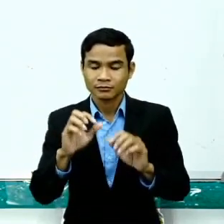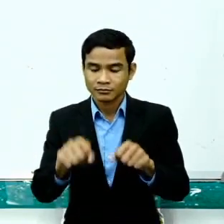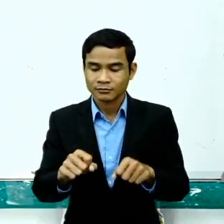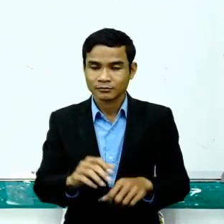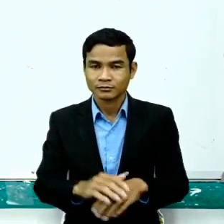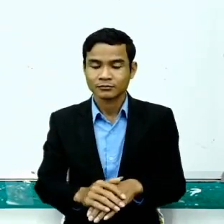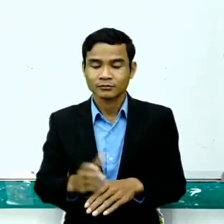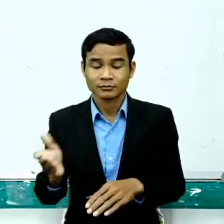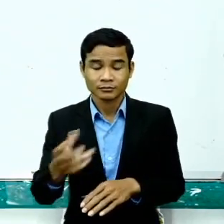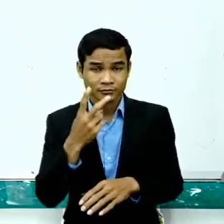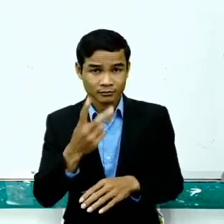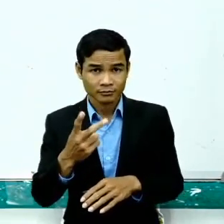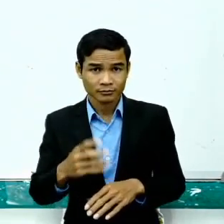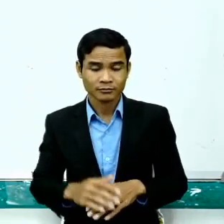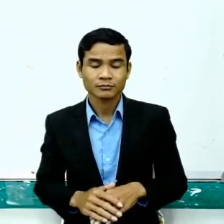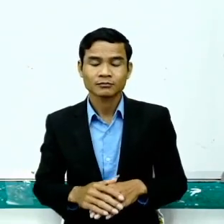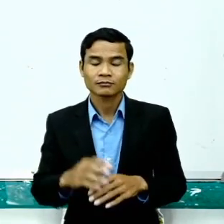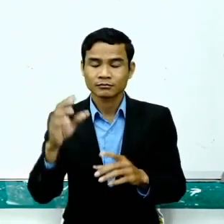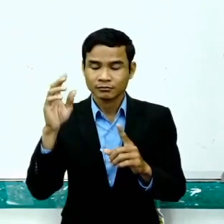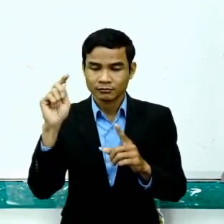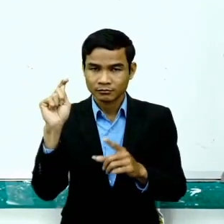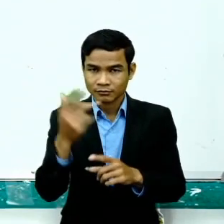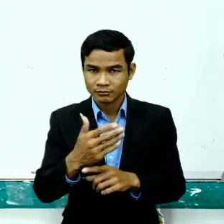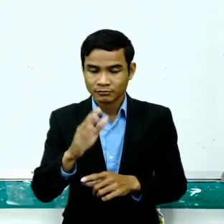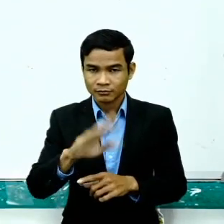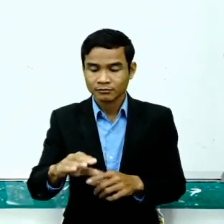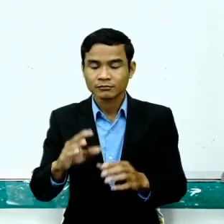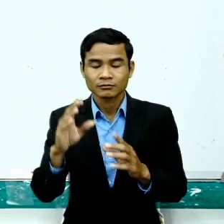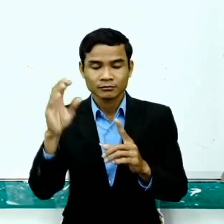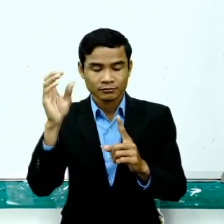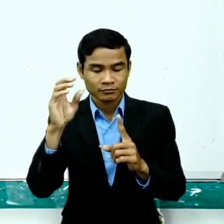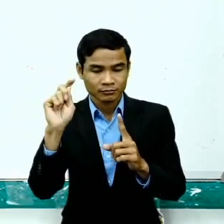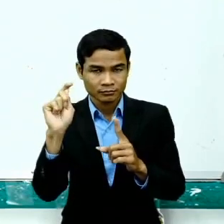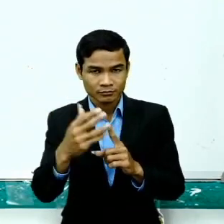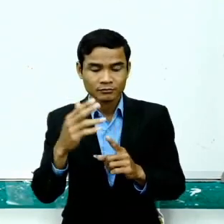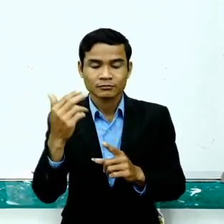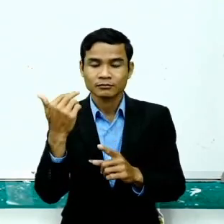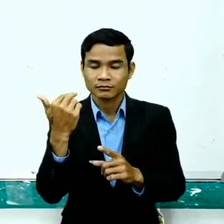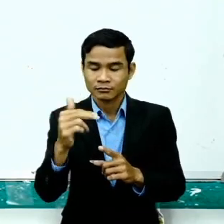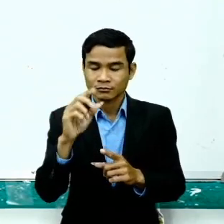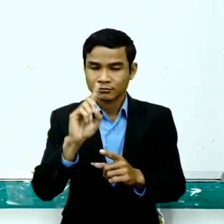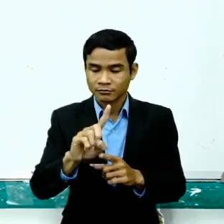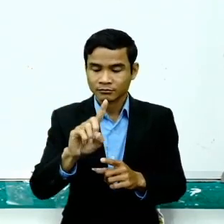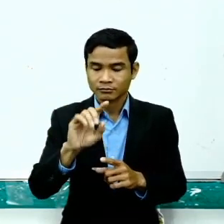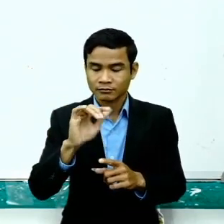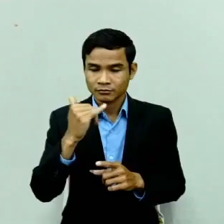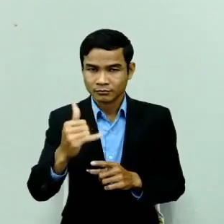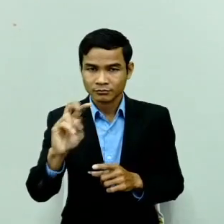con mờ chà rụp phép rồi bao dơ nơi tôm po tí mười rồi họ sập mùi nè con